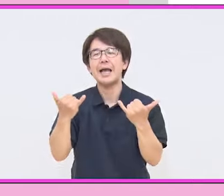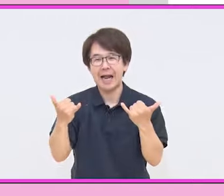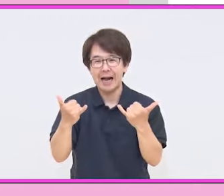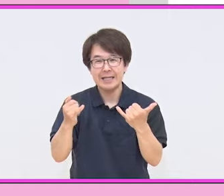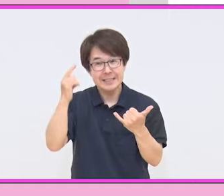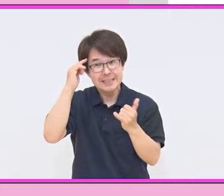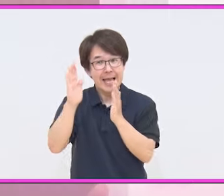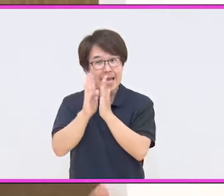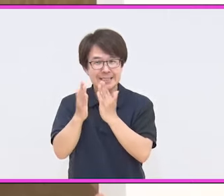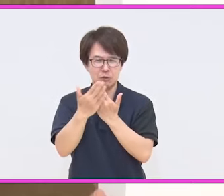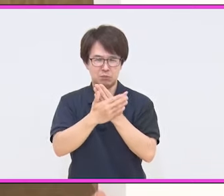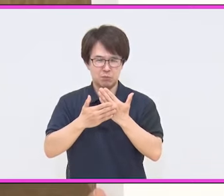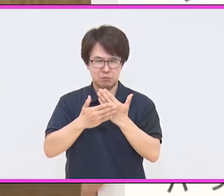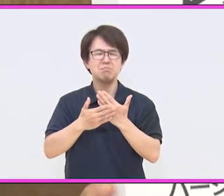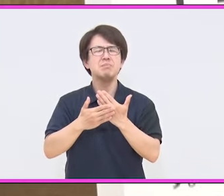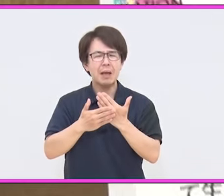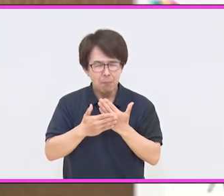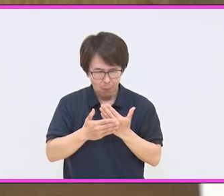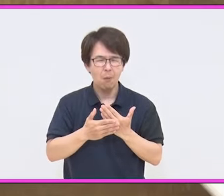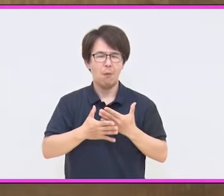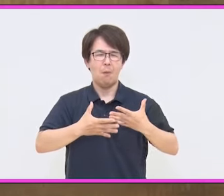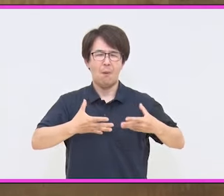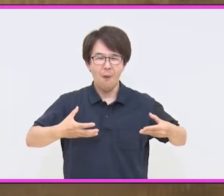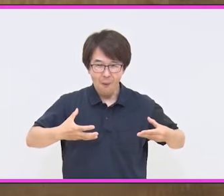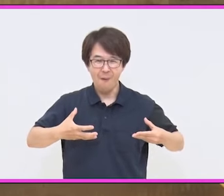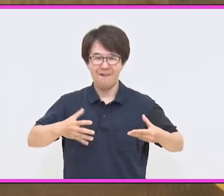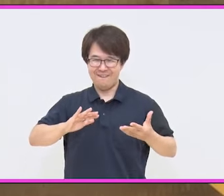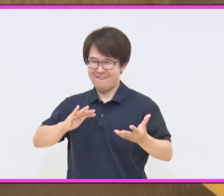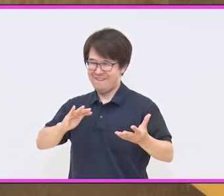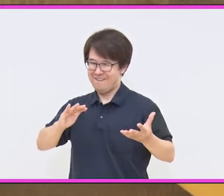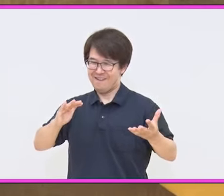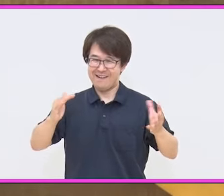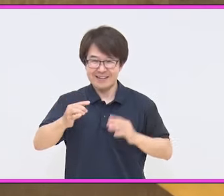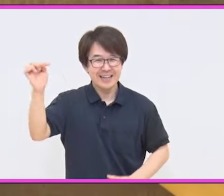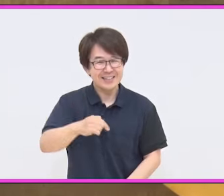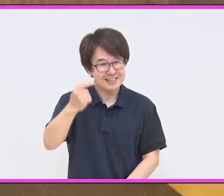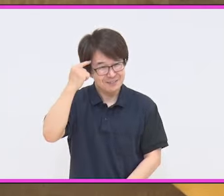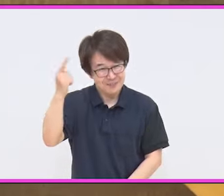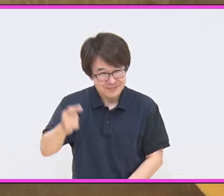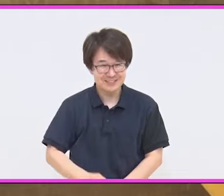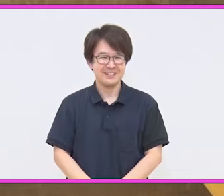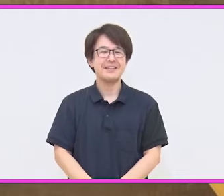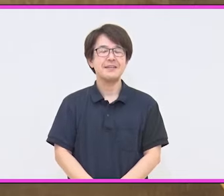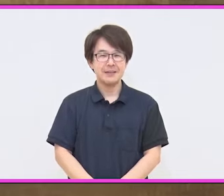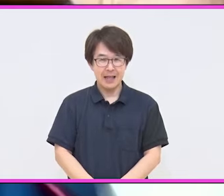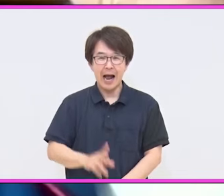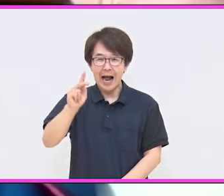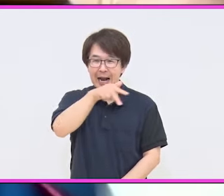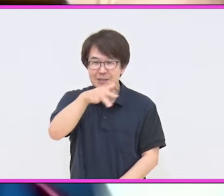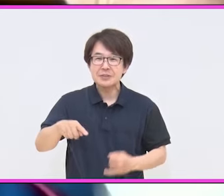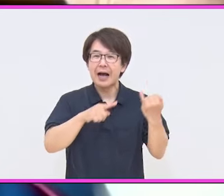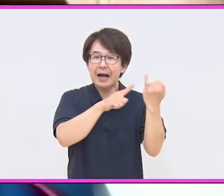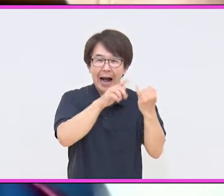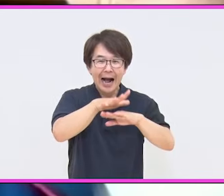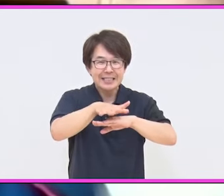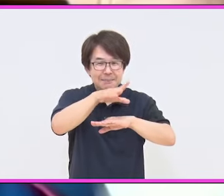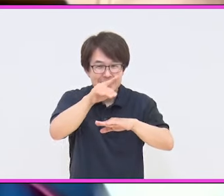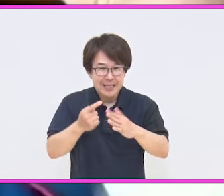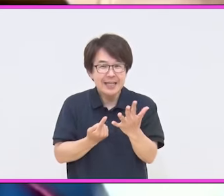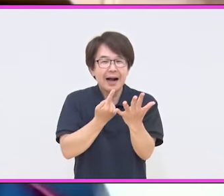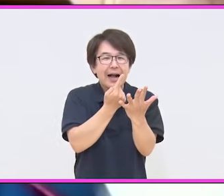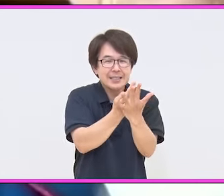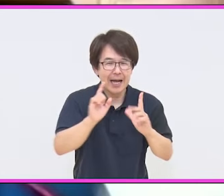では大きな変化があったと言えるでしょう。そしてカズさんが初めに出場された東京パラ